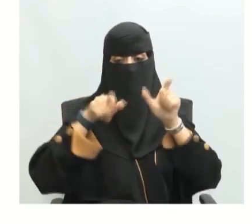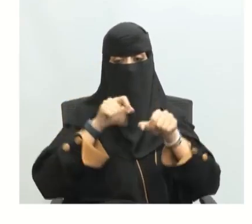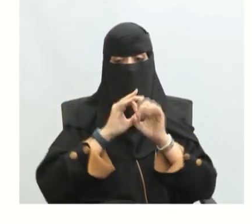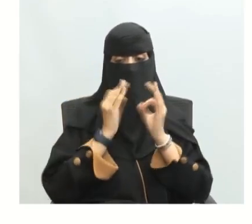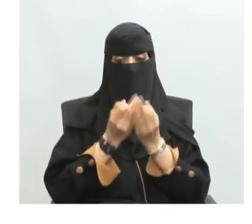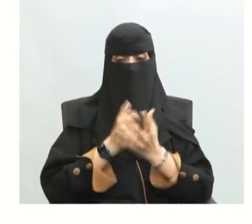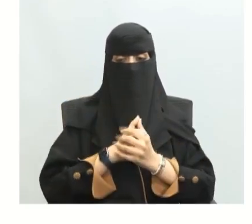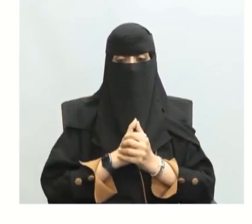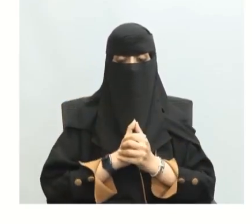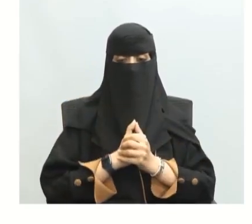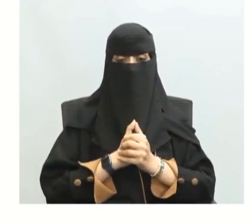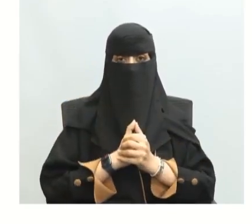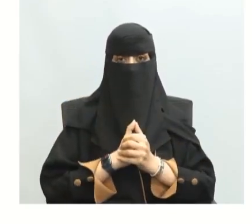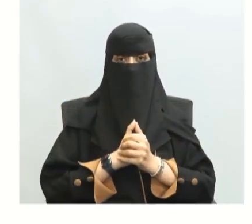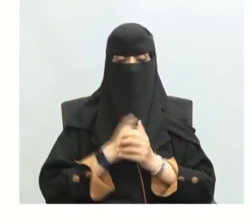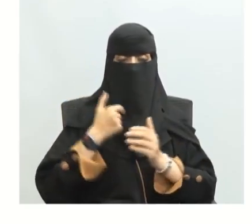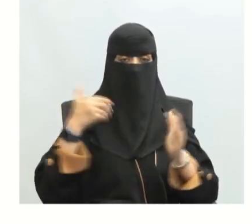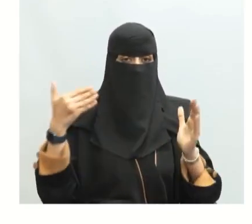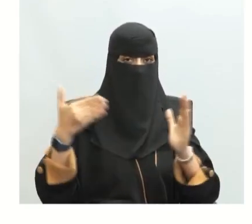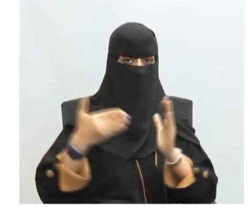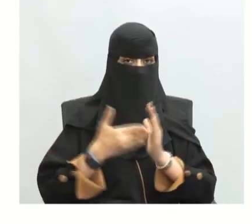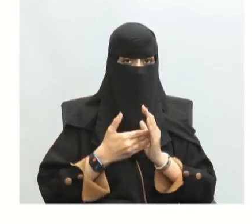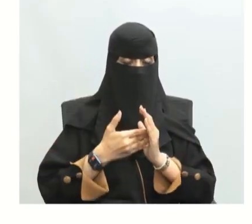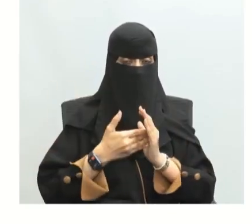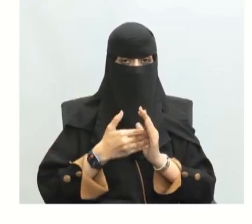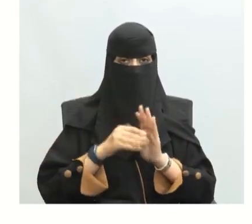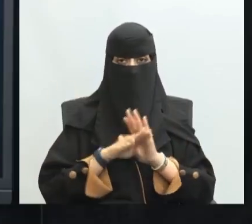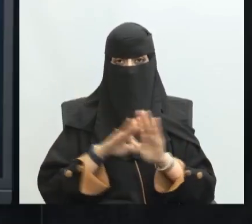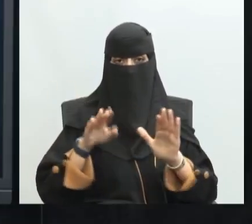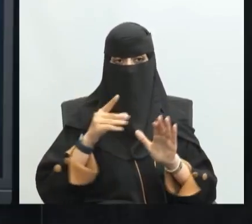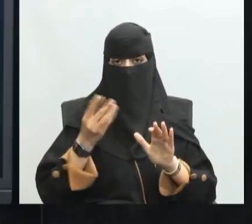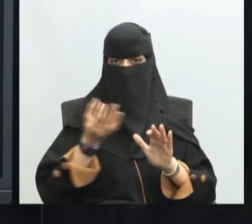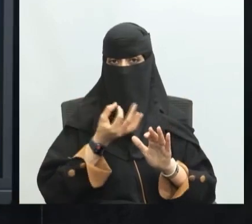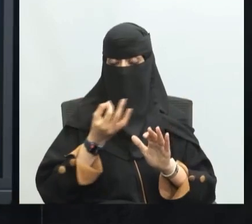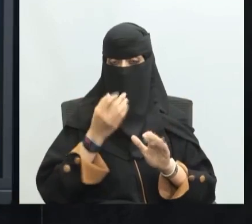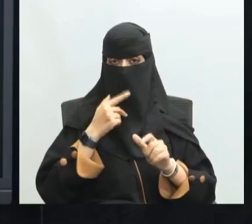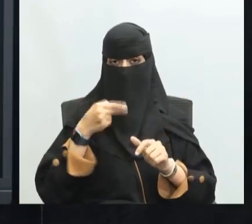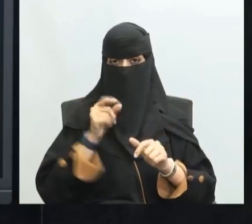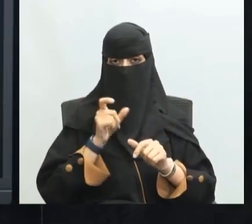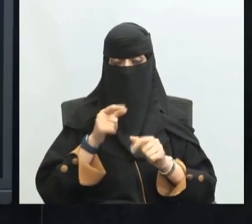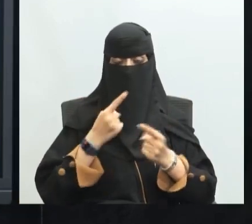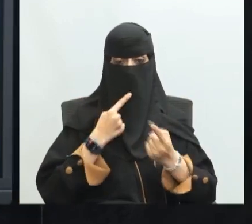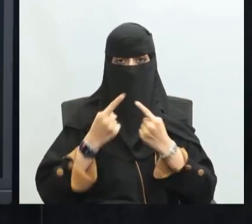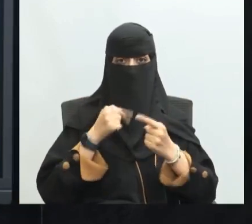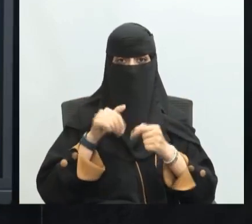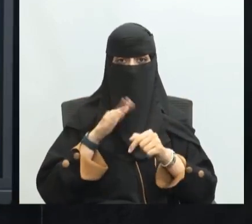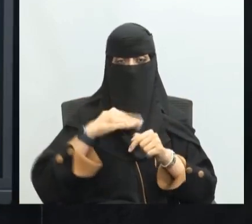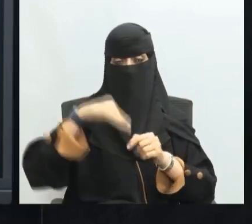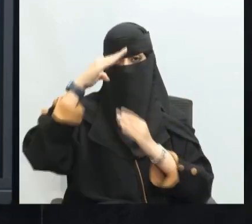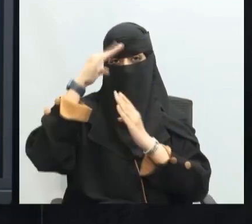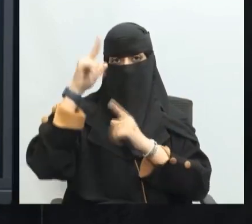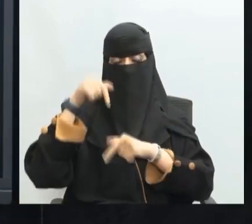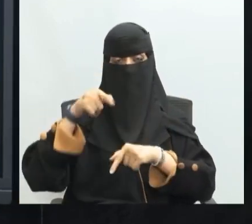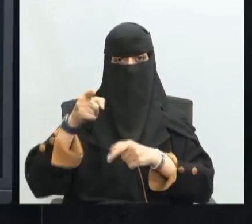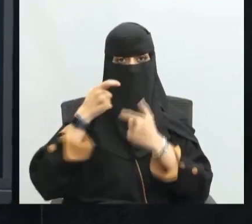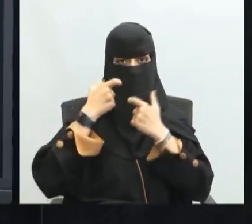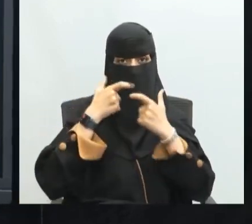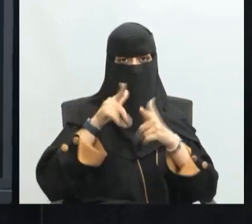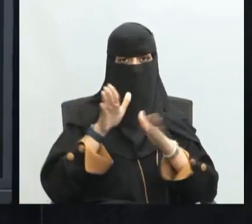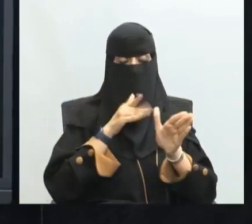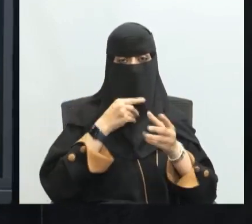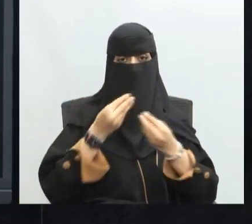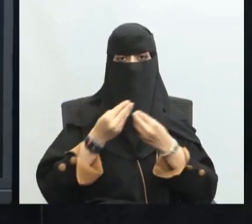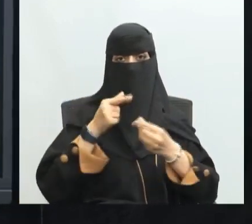المجتمع وبذلك انهينا حديثنا عن الحوار الوطني واشكركم على حسن صغاكم